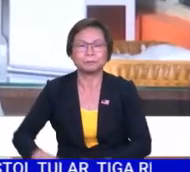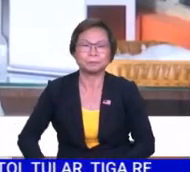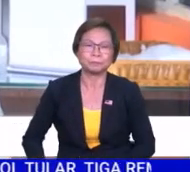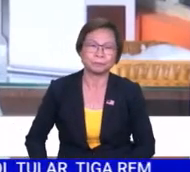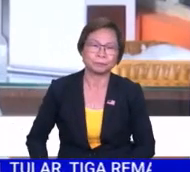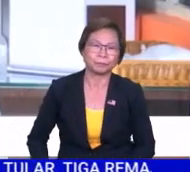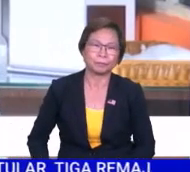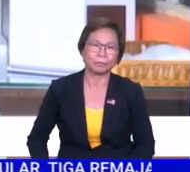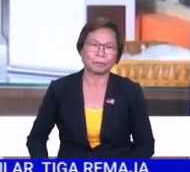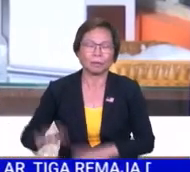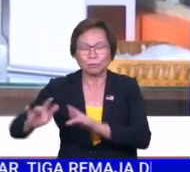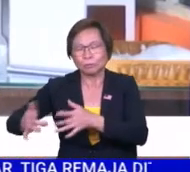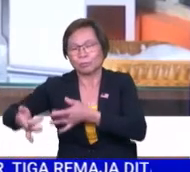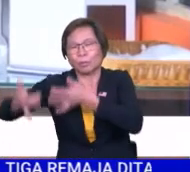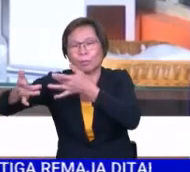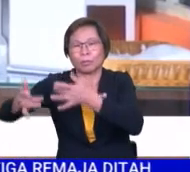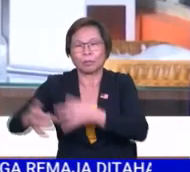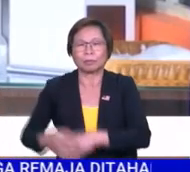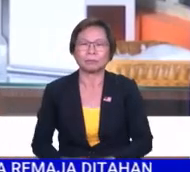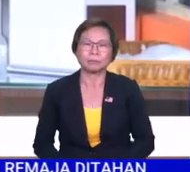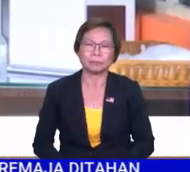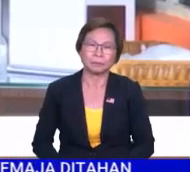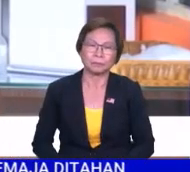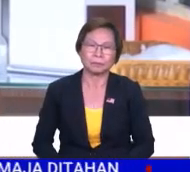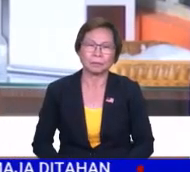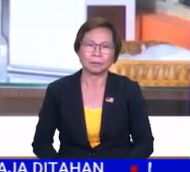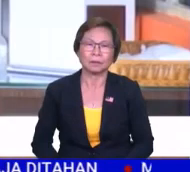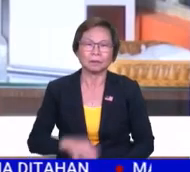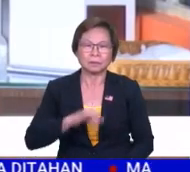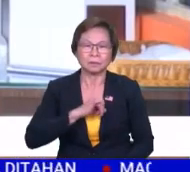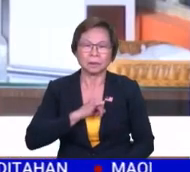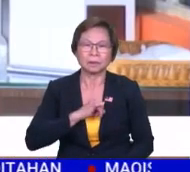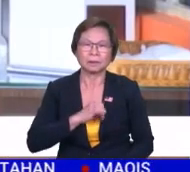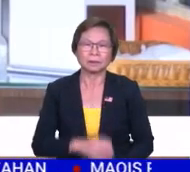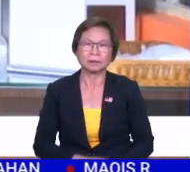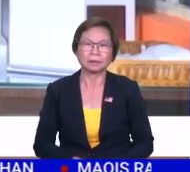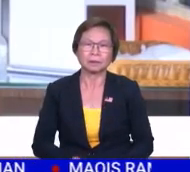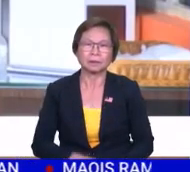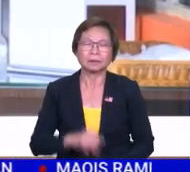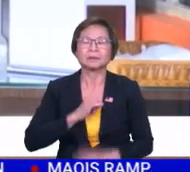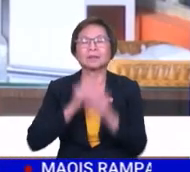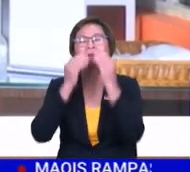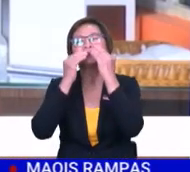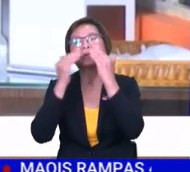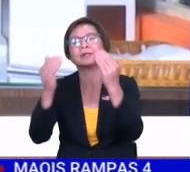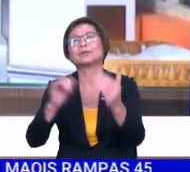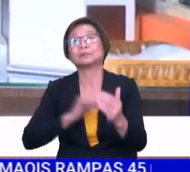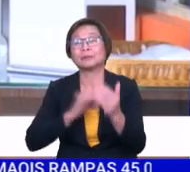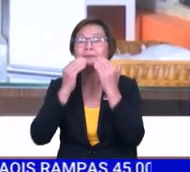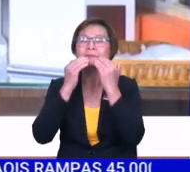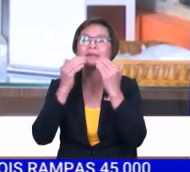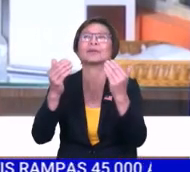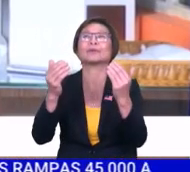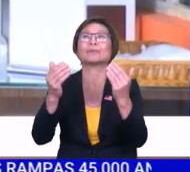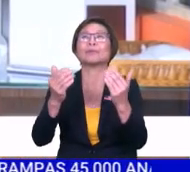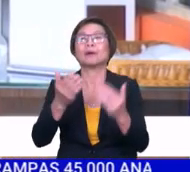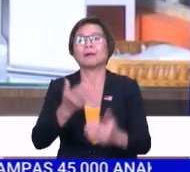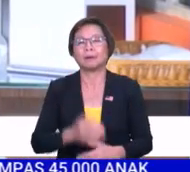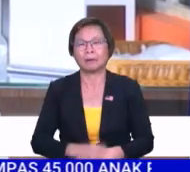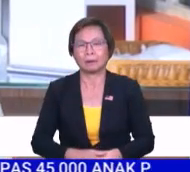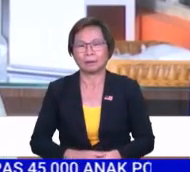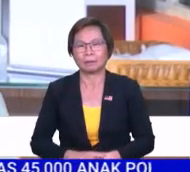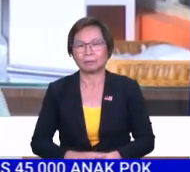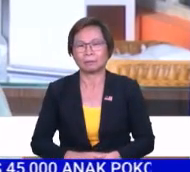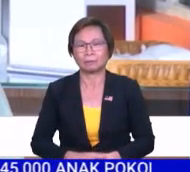untuk hal Yes kalian jadi saya bersekolah Alhamdulillah karena udah